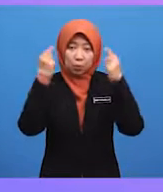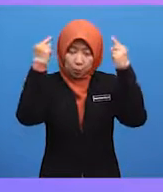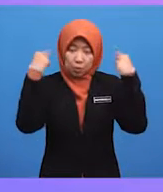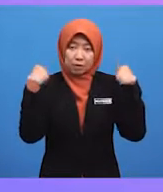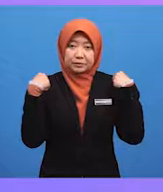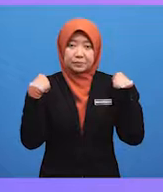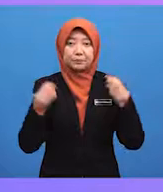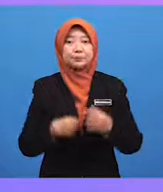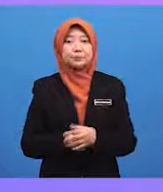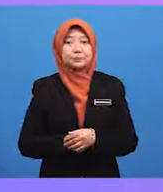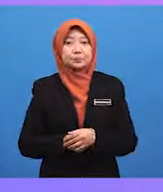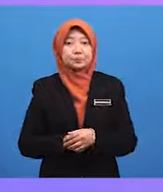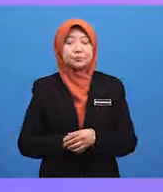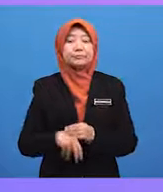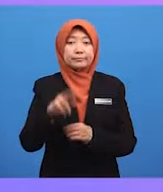minasyaitanirrajim.